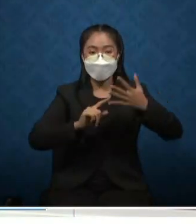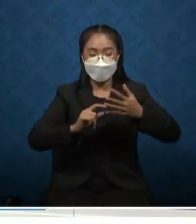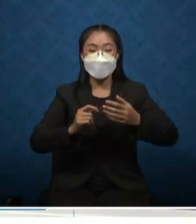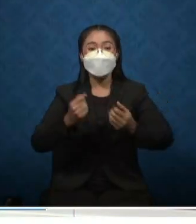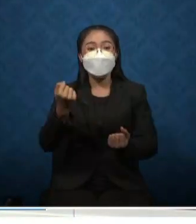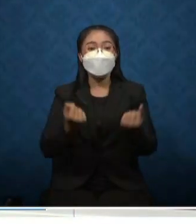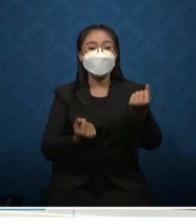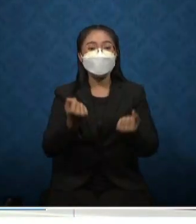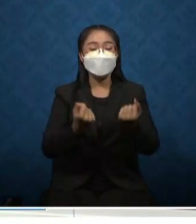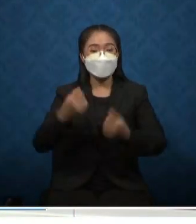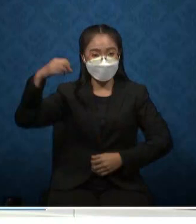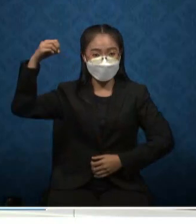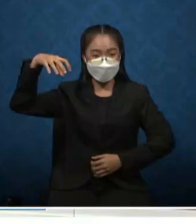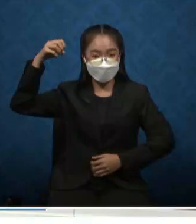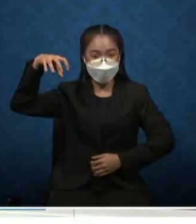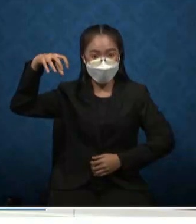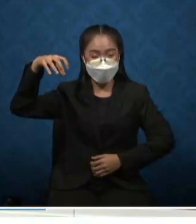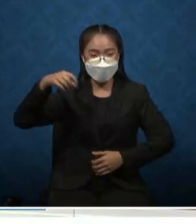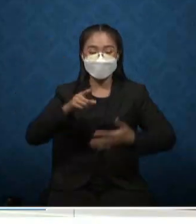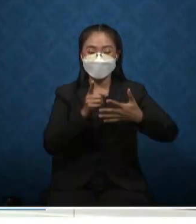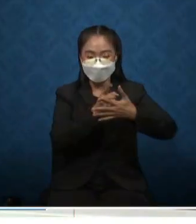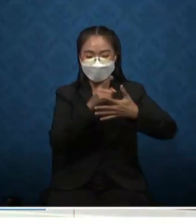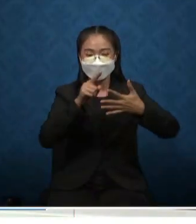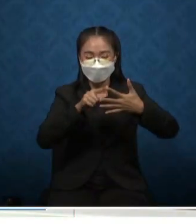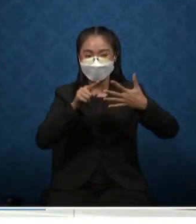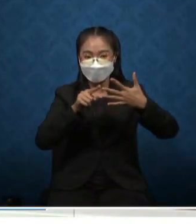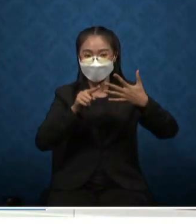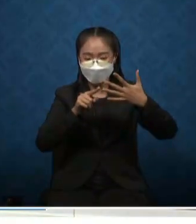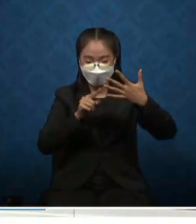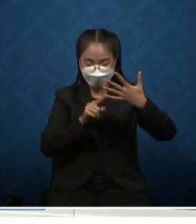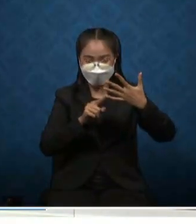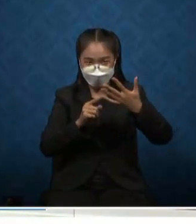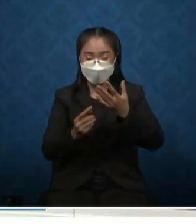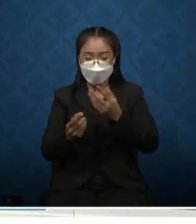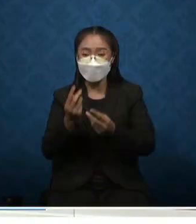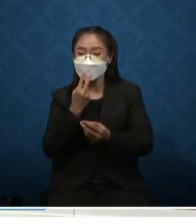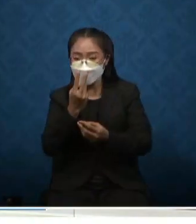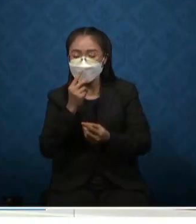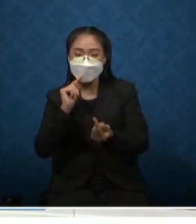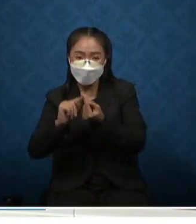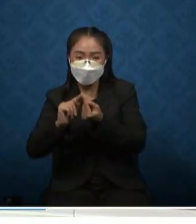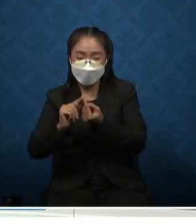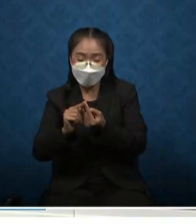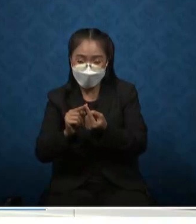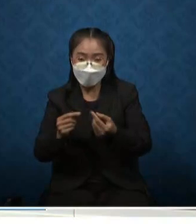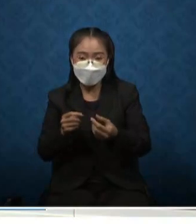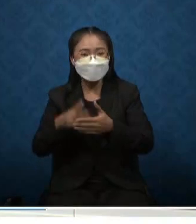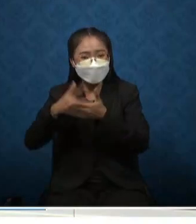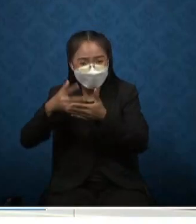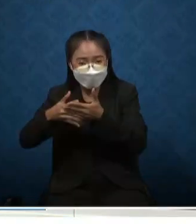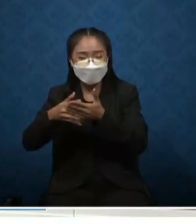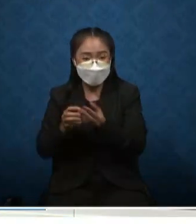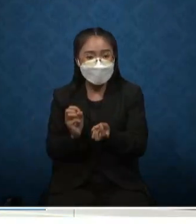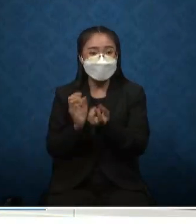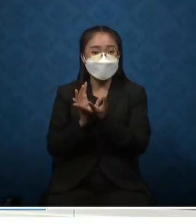ฟ้าและยังได้พิจารณาศึกษาถึงปัญหาอุปสรรคและผลกระทบของการพัฒนาระบบโครง